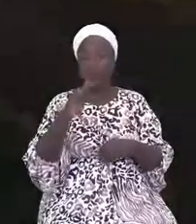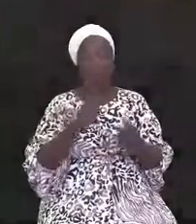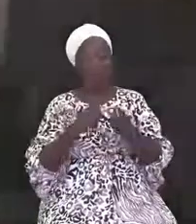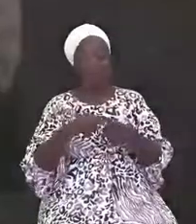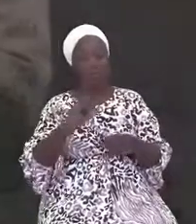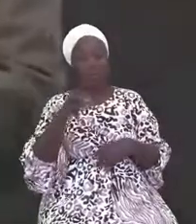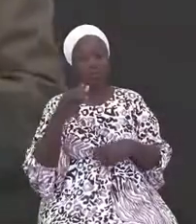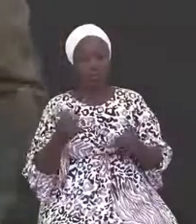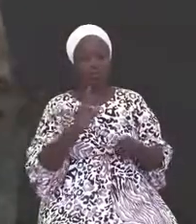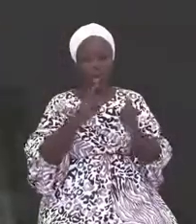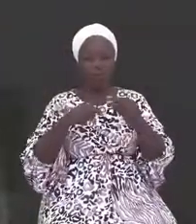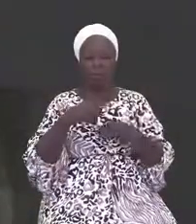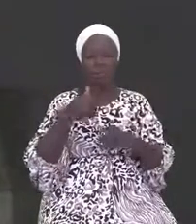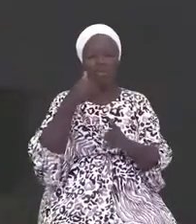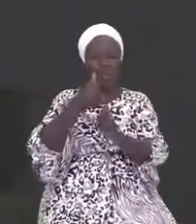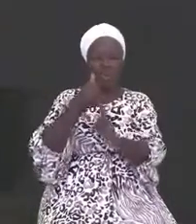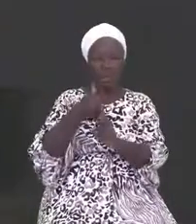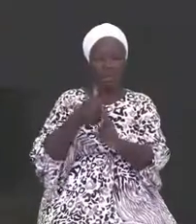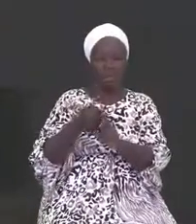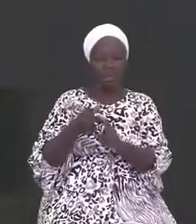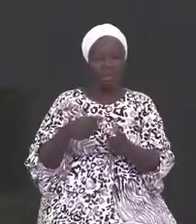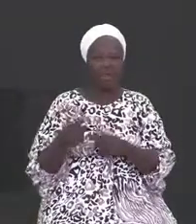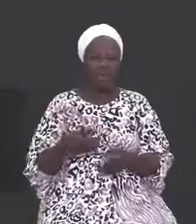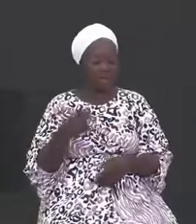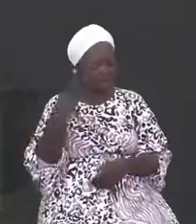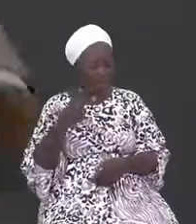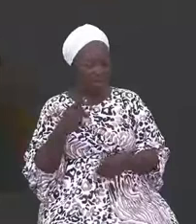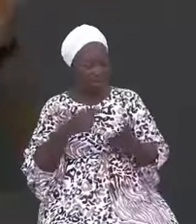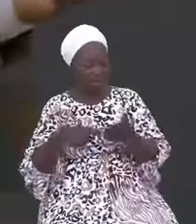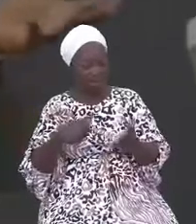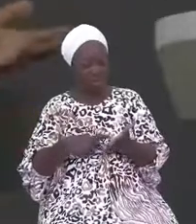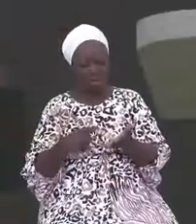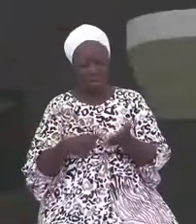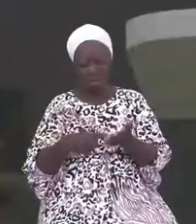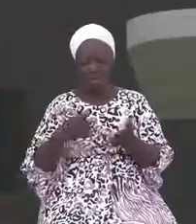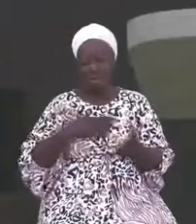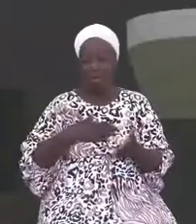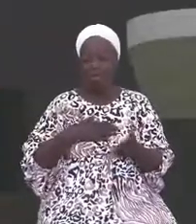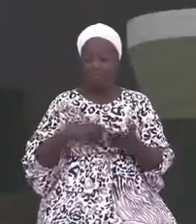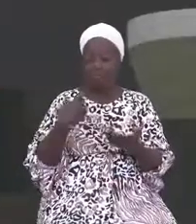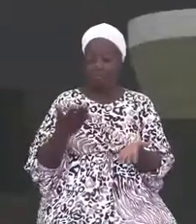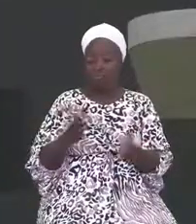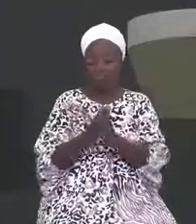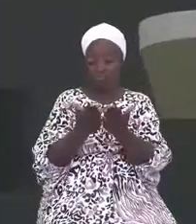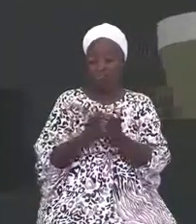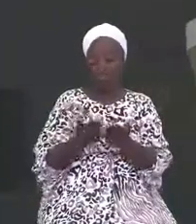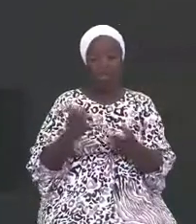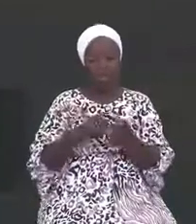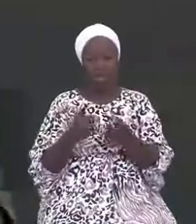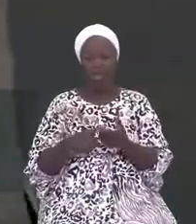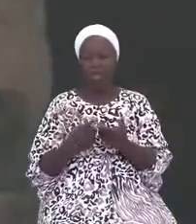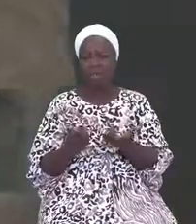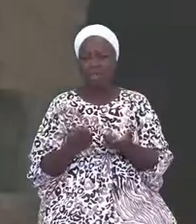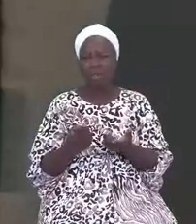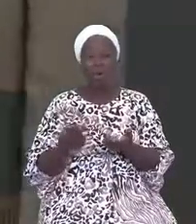lui-même je suis ceci cela vérifiez moment témoignage je suis cela vérifiez mon témoignage tout